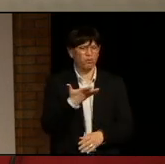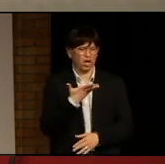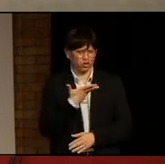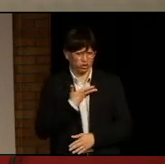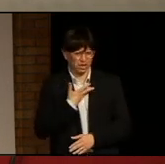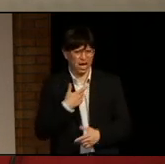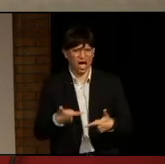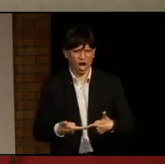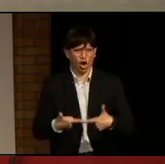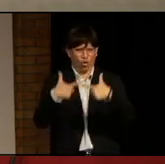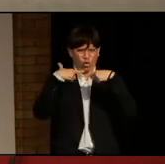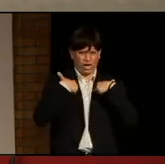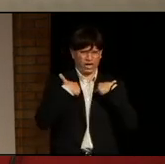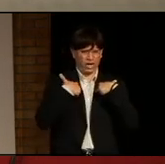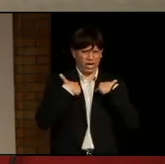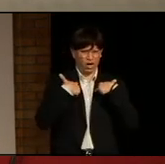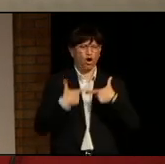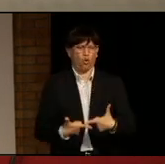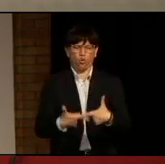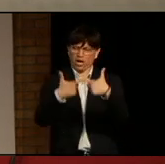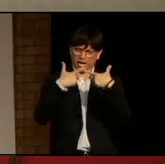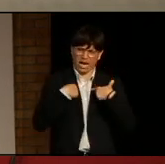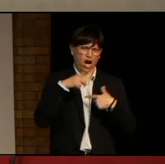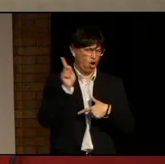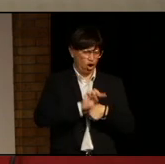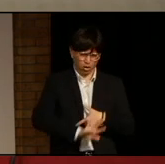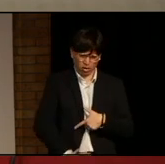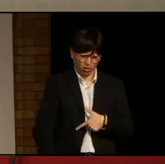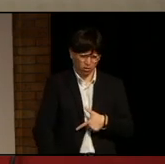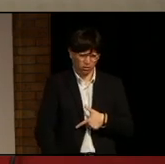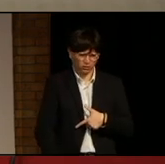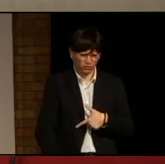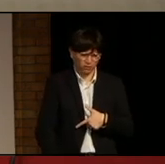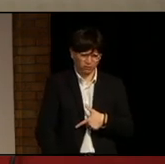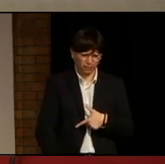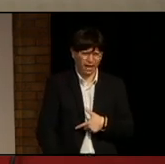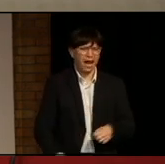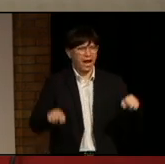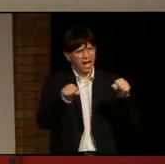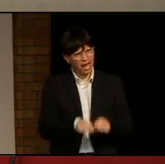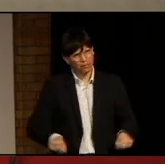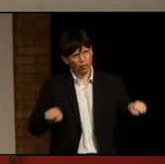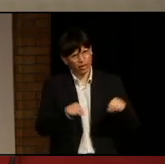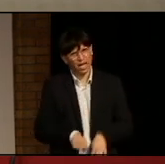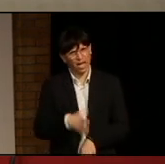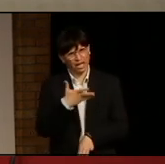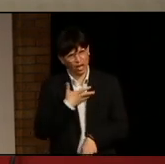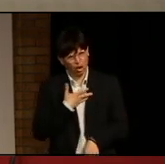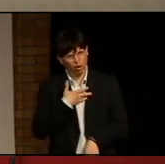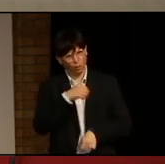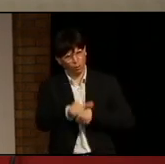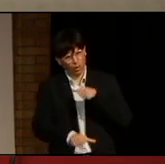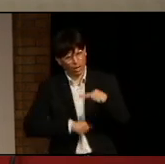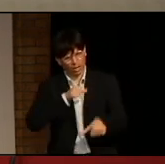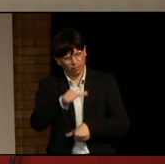dono un dono irrinunciabile la grande possibilità che ho per cambiare